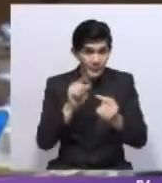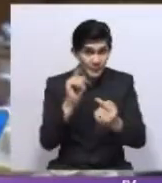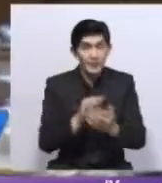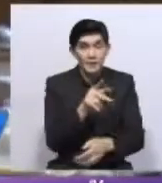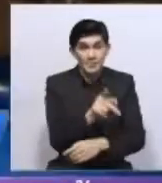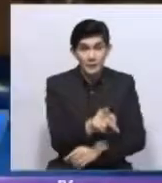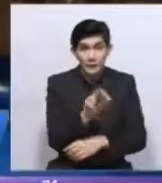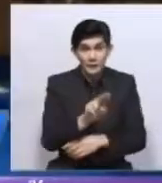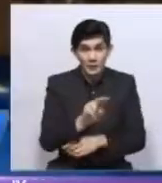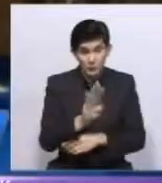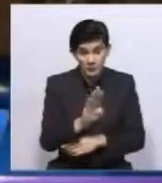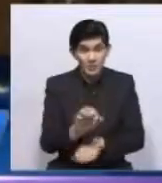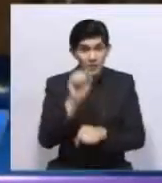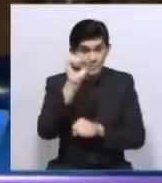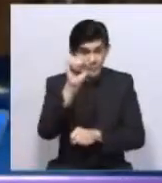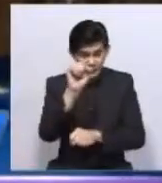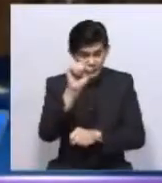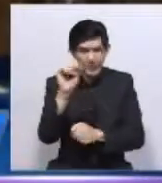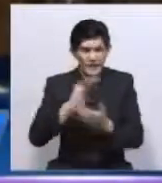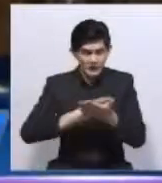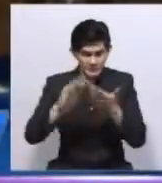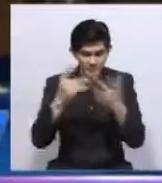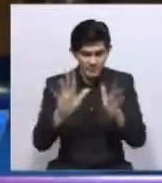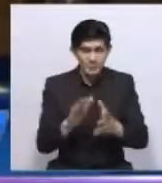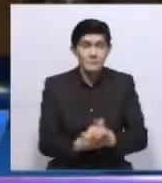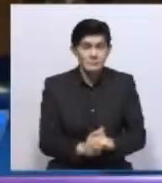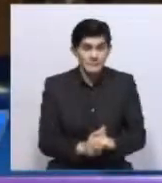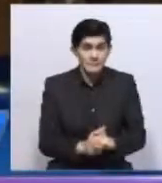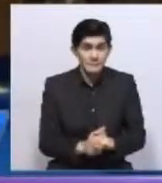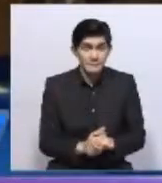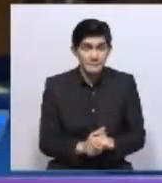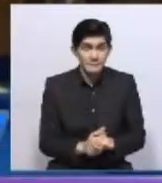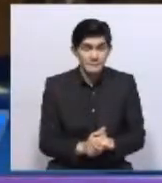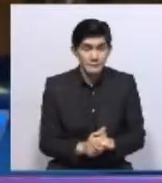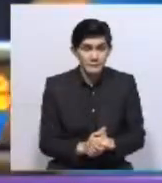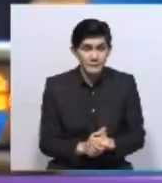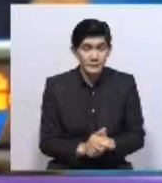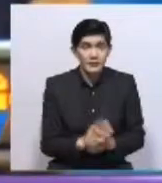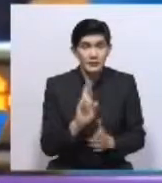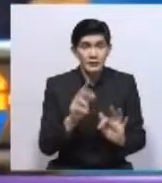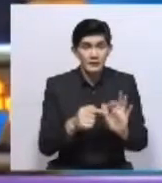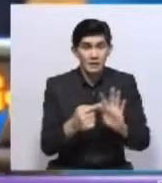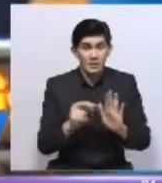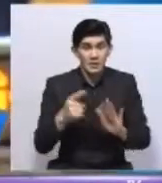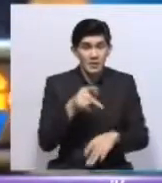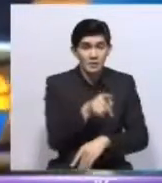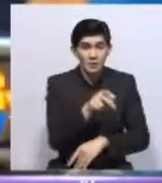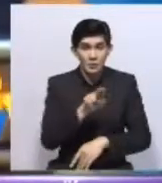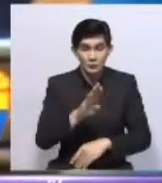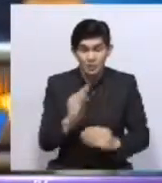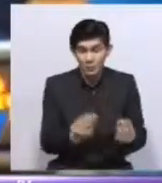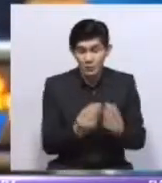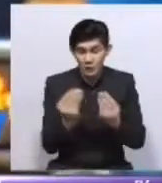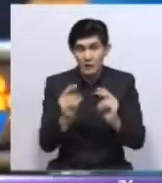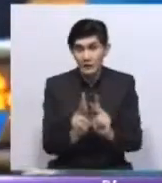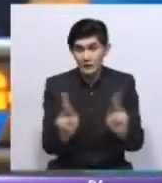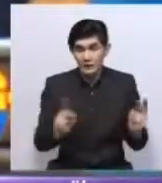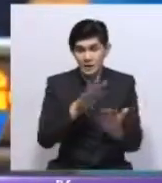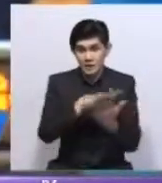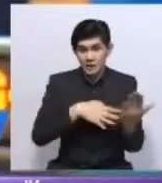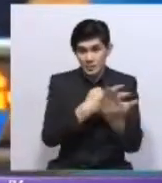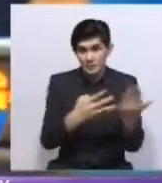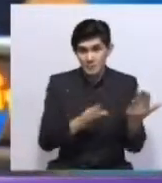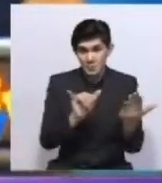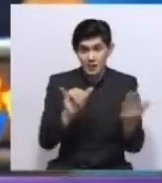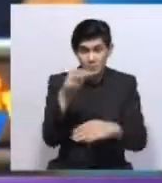ากที่พระราชบัญญัติประกาศใช้ในราชกิจจานุเบกษานอกจากนี้จะนำร่างพระราชบัญญัตินะคะส่งให้คณะกรรมการยุทธศ